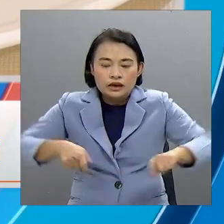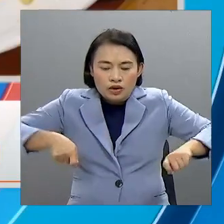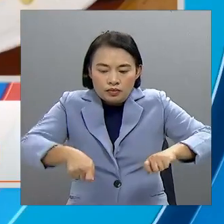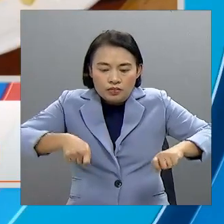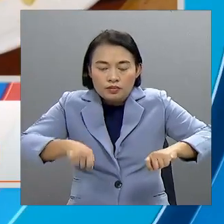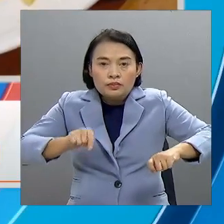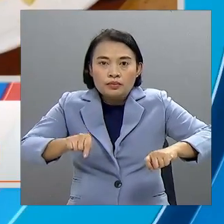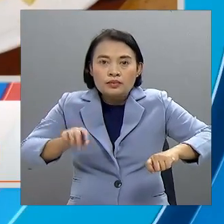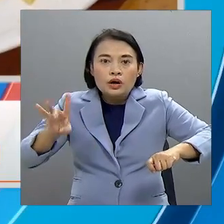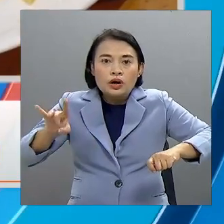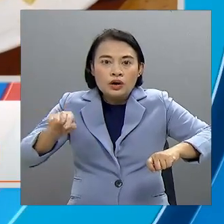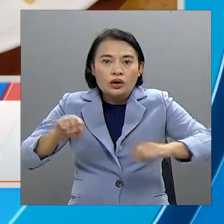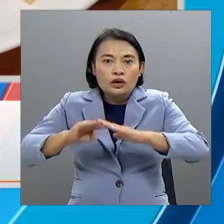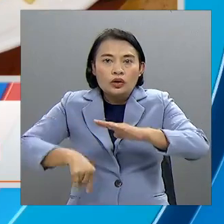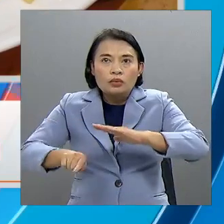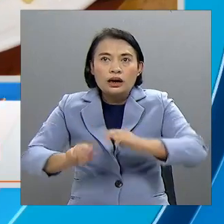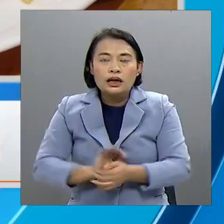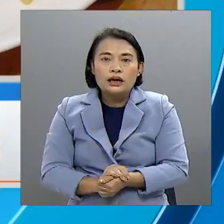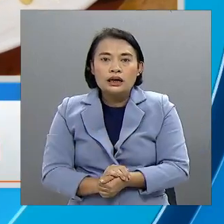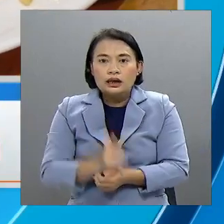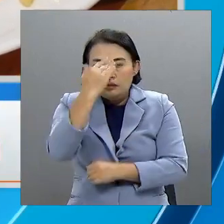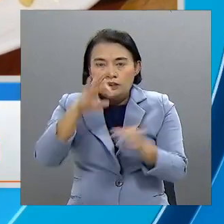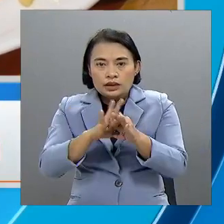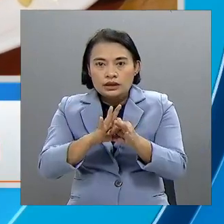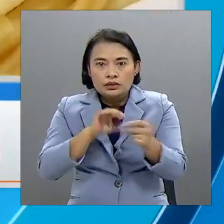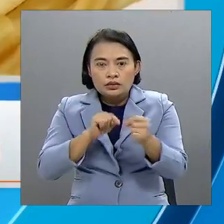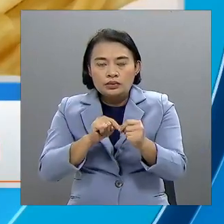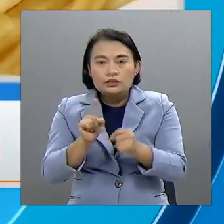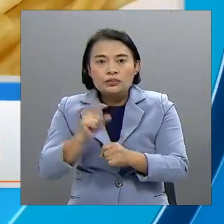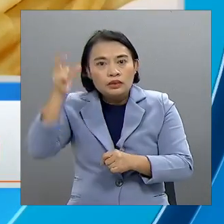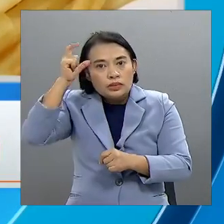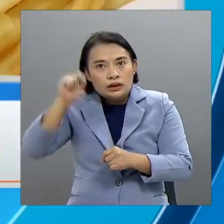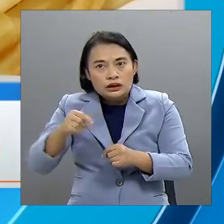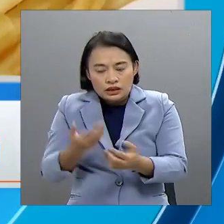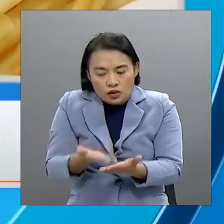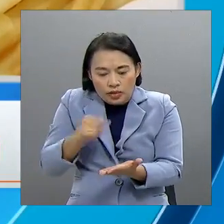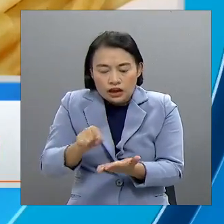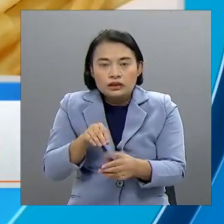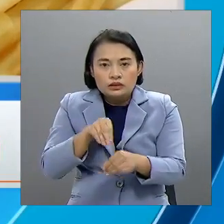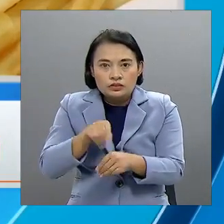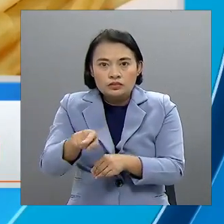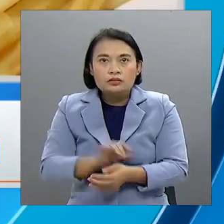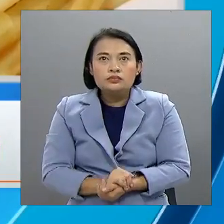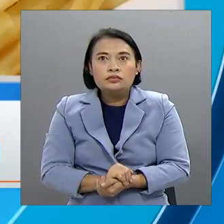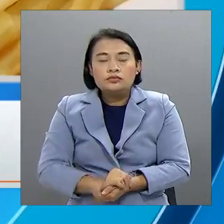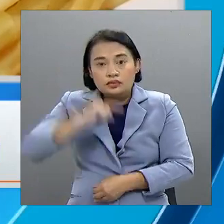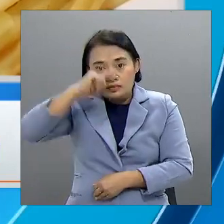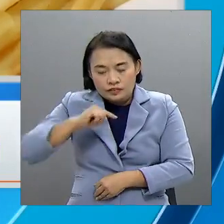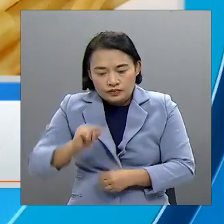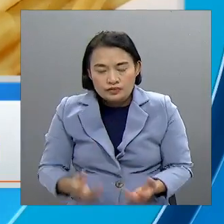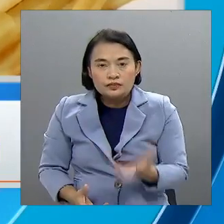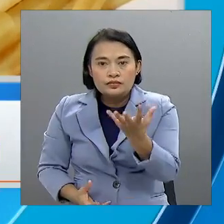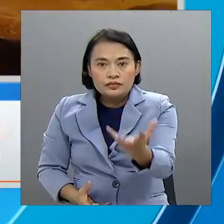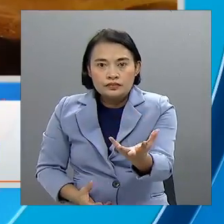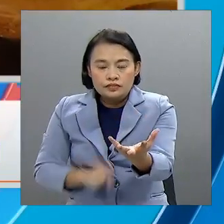แหละเพราะว่าเนื้อชิ้นหนึ่งก็ราคาสูงอยู ่ใช่ค่ะ แต่ถ้าเกิดว่าเป็นร้านอาหารไทยในต่างประเทศเนี่ยวิธีการจัดเสิร์ฟเนี่ยก็จะต้องอิงกับวัฒ